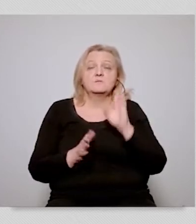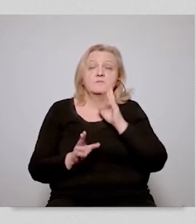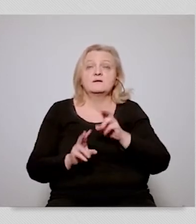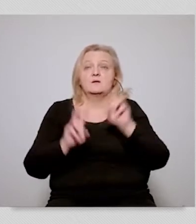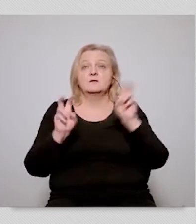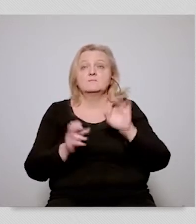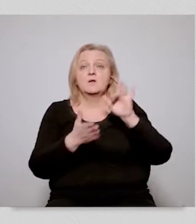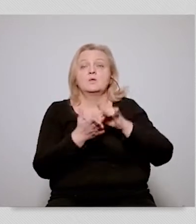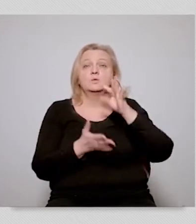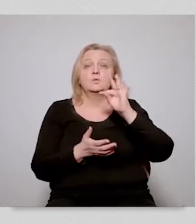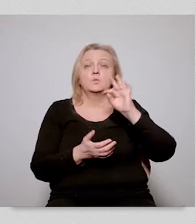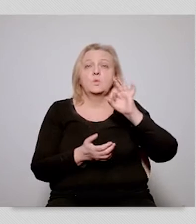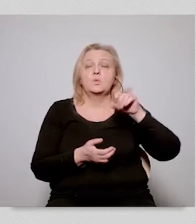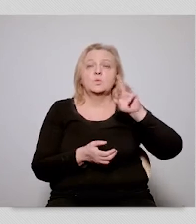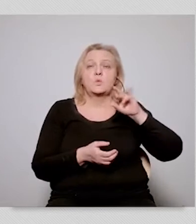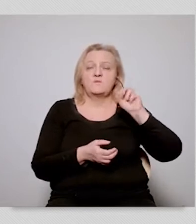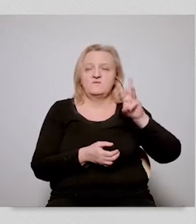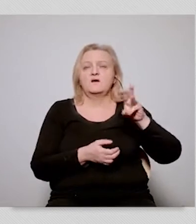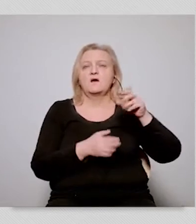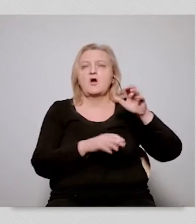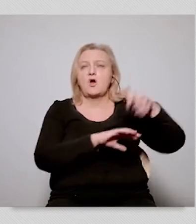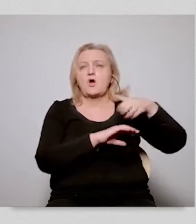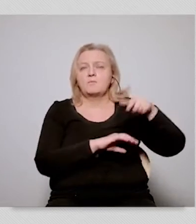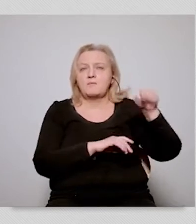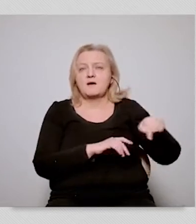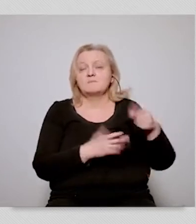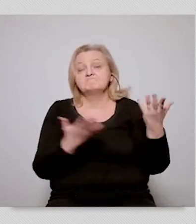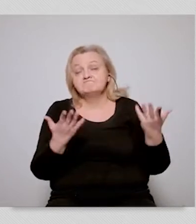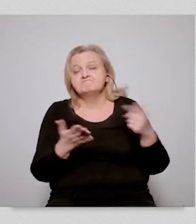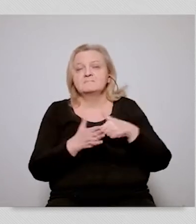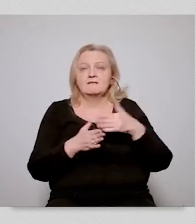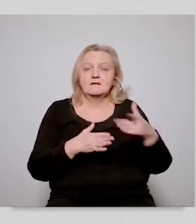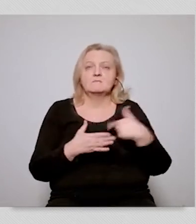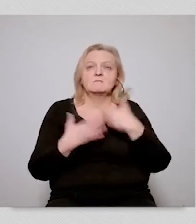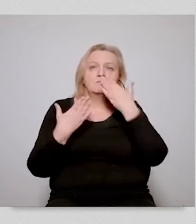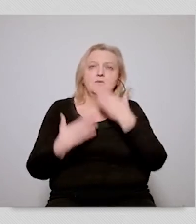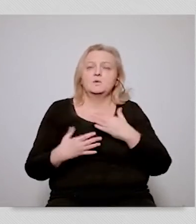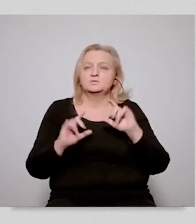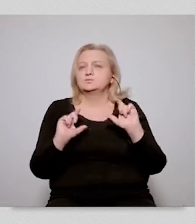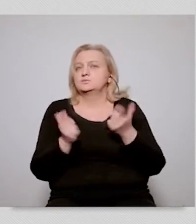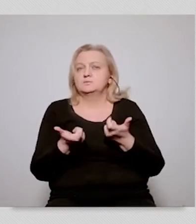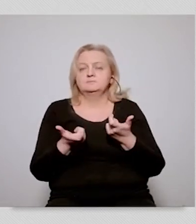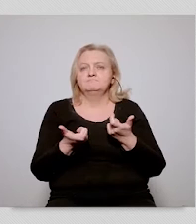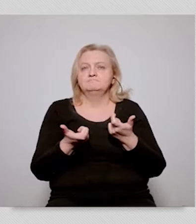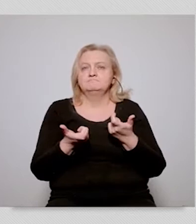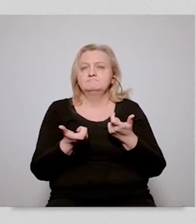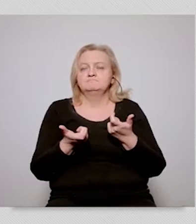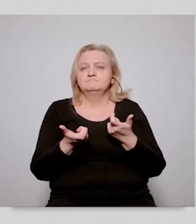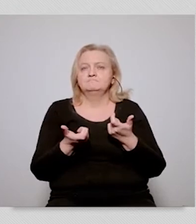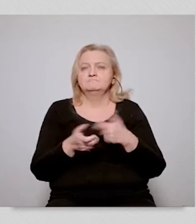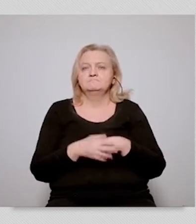Turowie, wokół elektrowni w Turowie, kopalni w Turowie i tak dalej, pokazują, że to, co